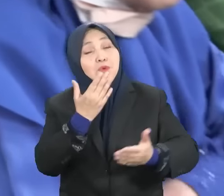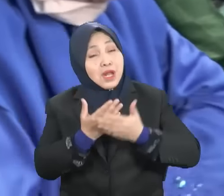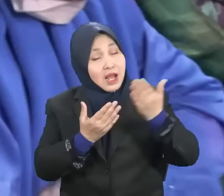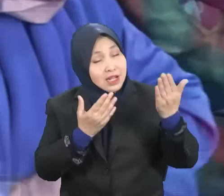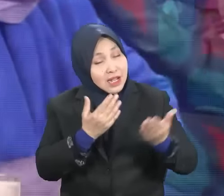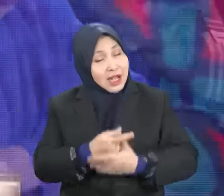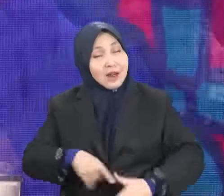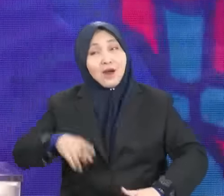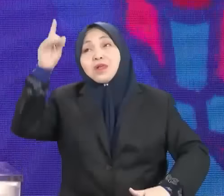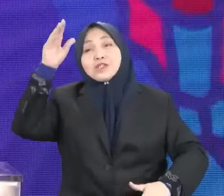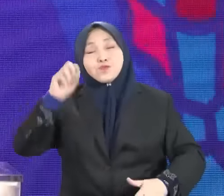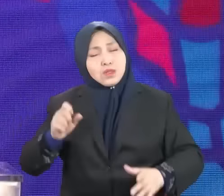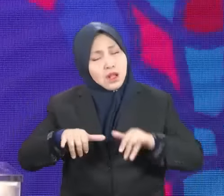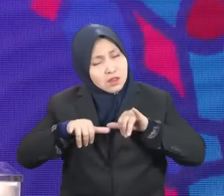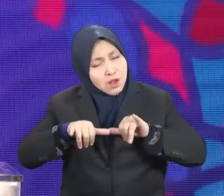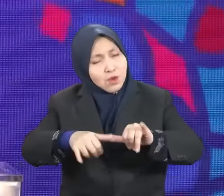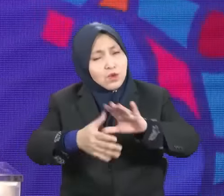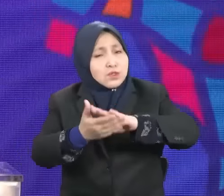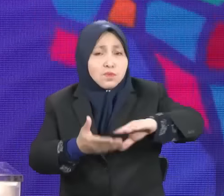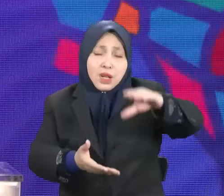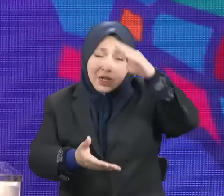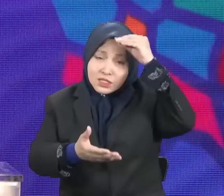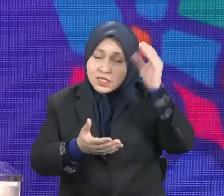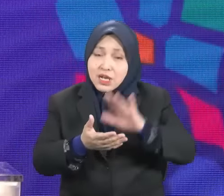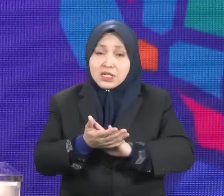untuk terus mendalami kalamullah